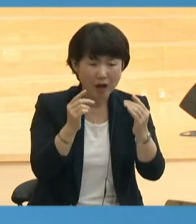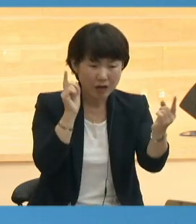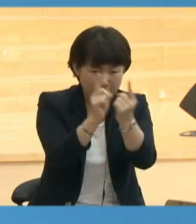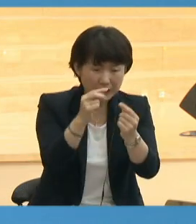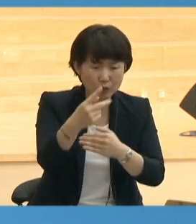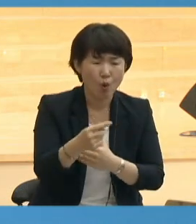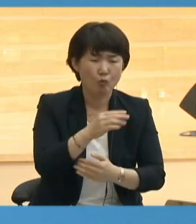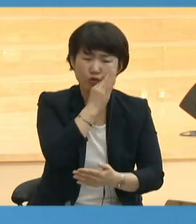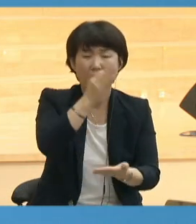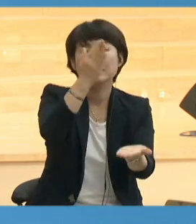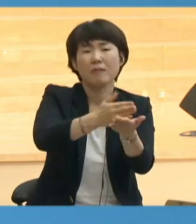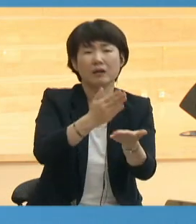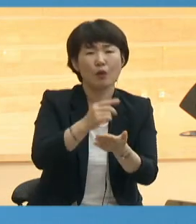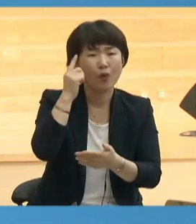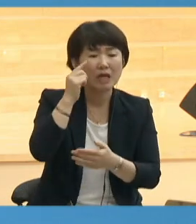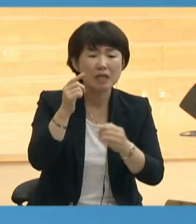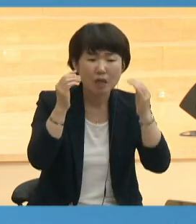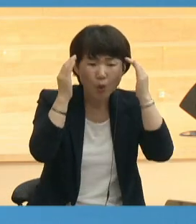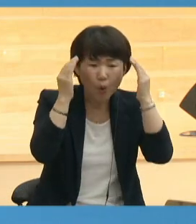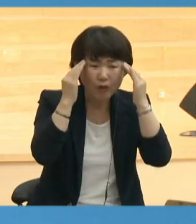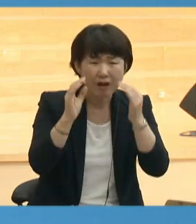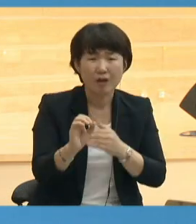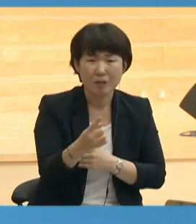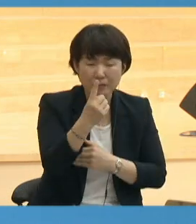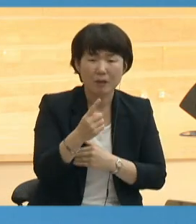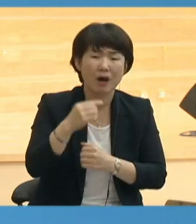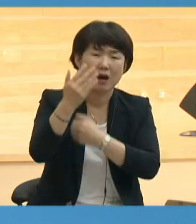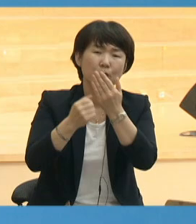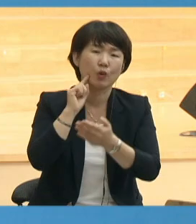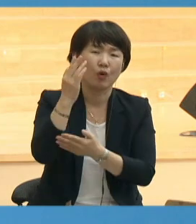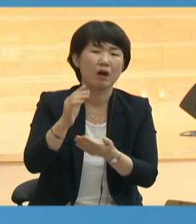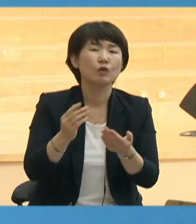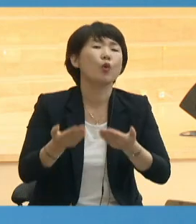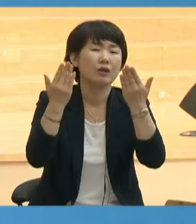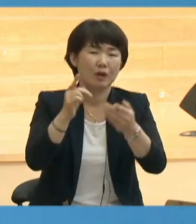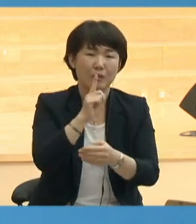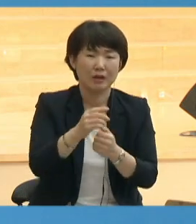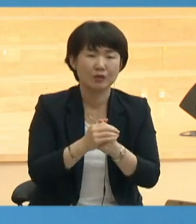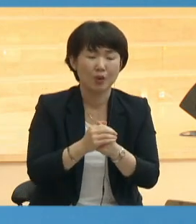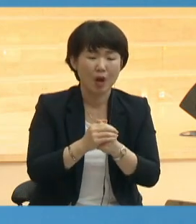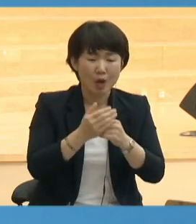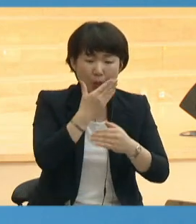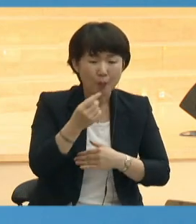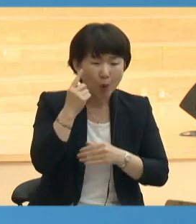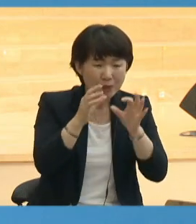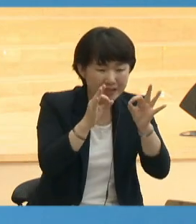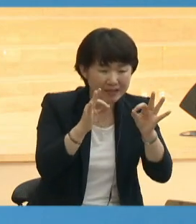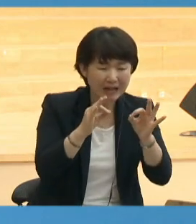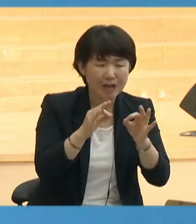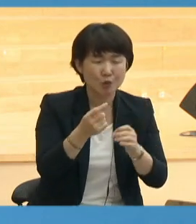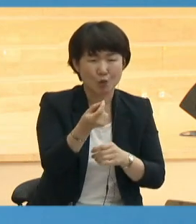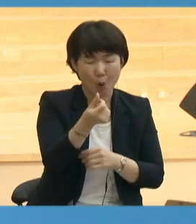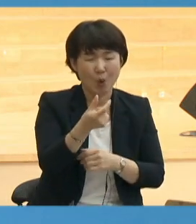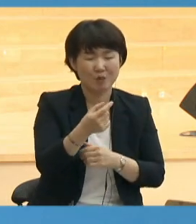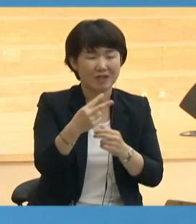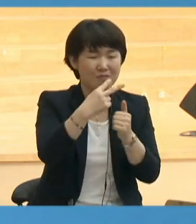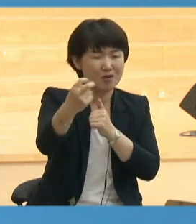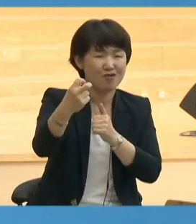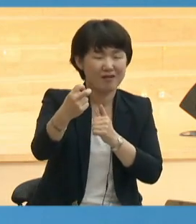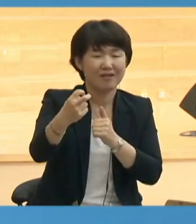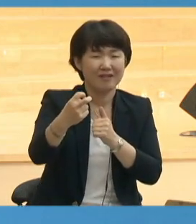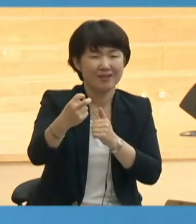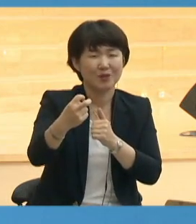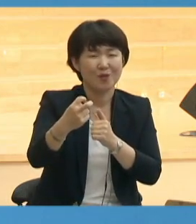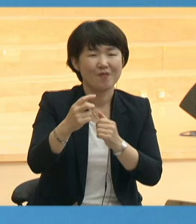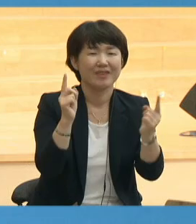그것으로 하나님께 영광을 돌리라 여러분 복음 때문에 좀 싫은 소리 로 드릴 수 있기를 주의 이름으로 축원합니다 예